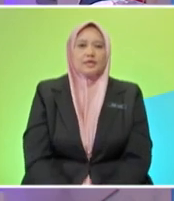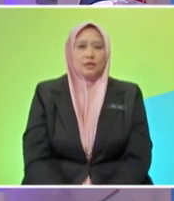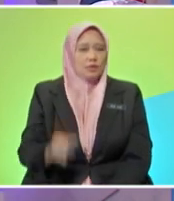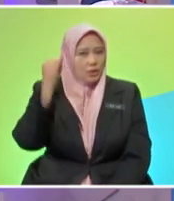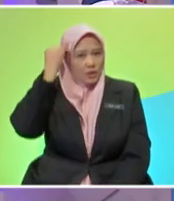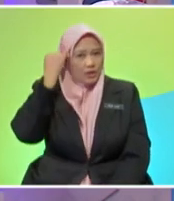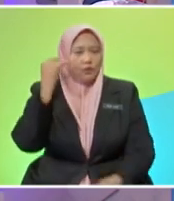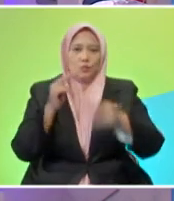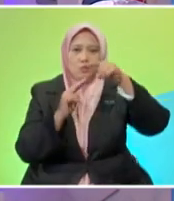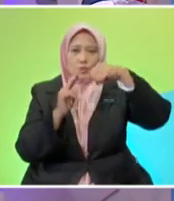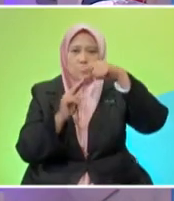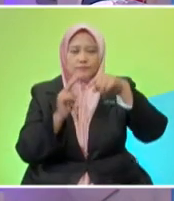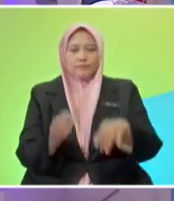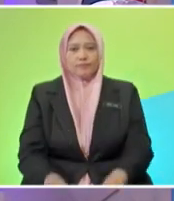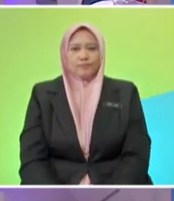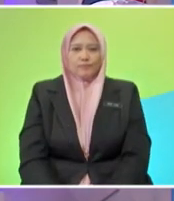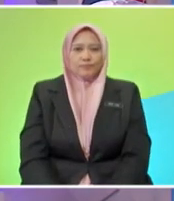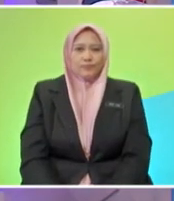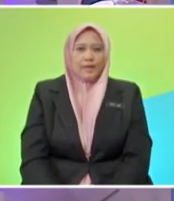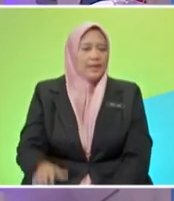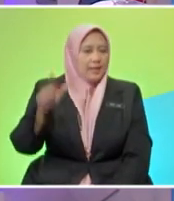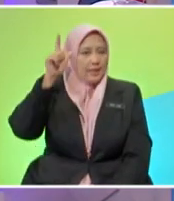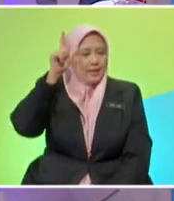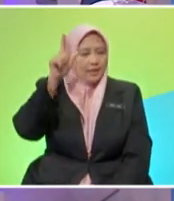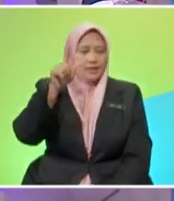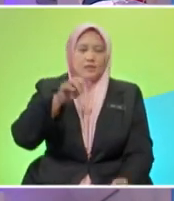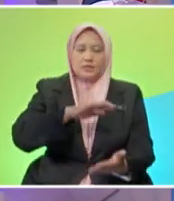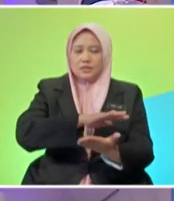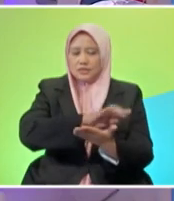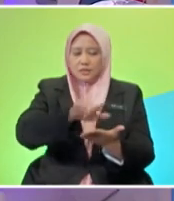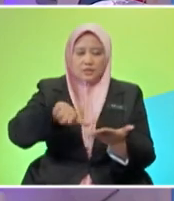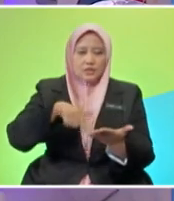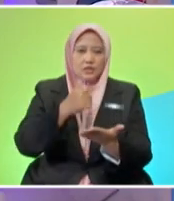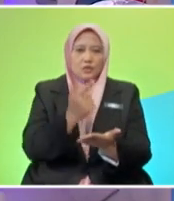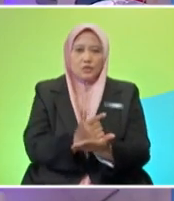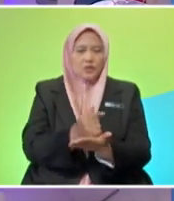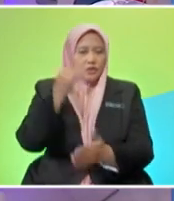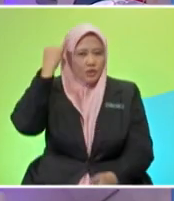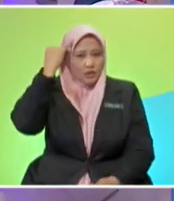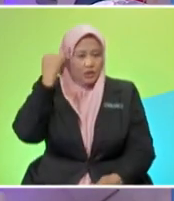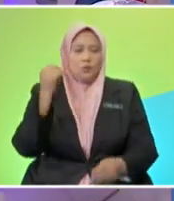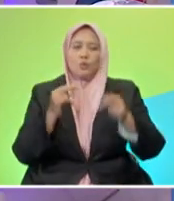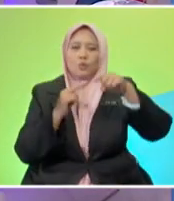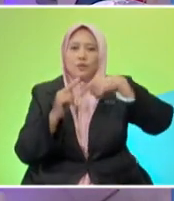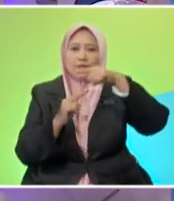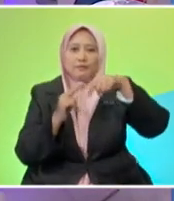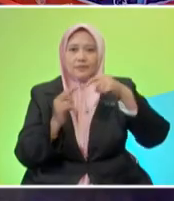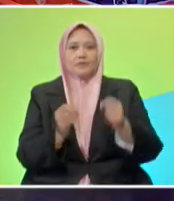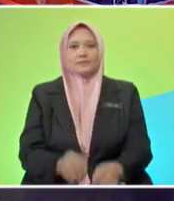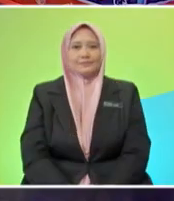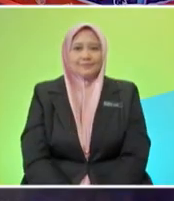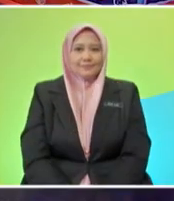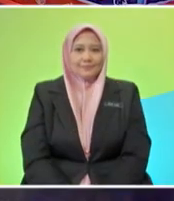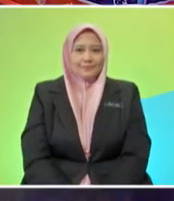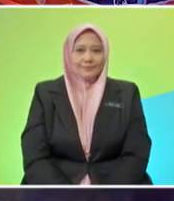Nisa keseluruhan idea utama yang telah kita peroleh daripada petikan piramid makanan itu. Jom cikgu, boleh